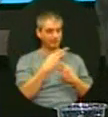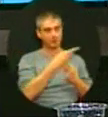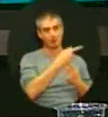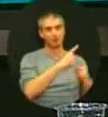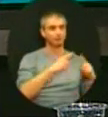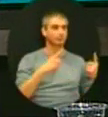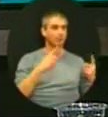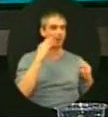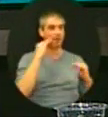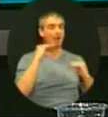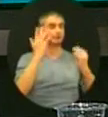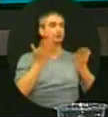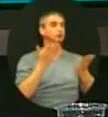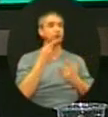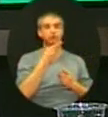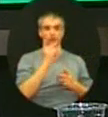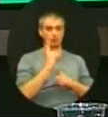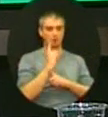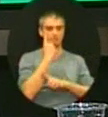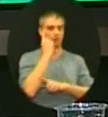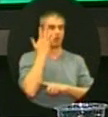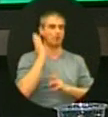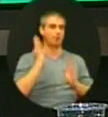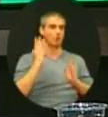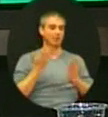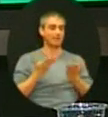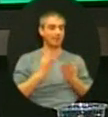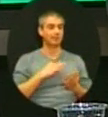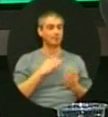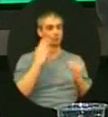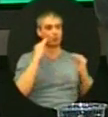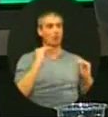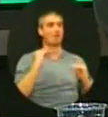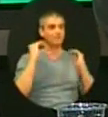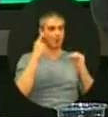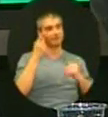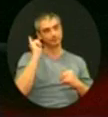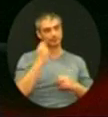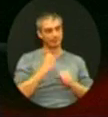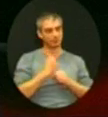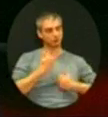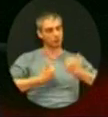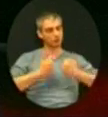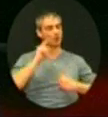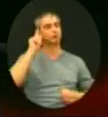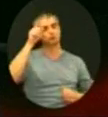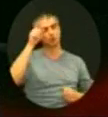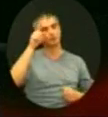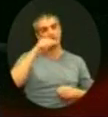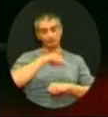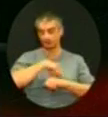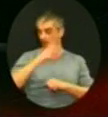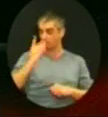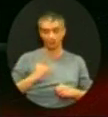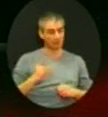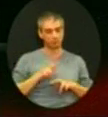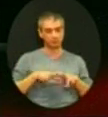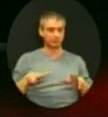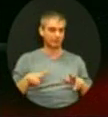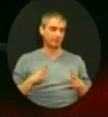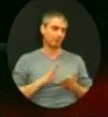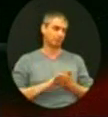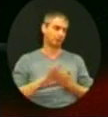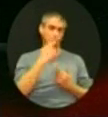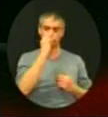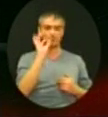שונים, שרמת השירות שם מאוד מאוד גבוהה, ורמת הבריאות שם מאוד גבוהה, והם צריכים לייצר תחרות שם, בזמן שבדרום המצב יחסית יותר